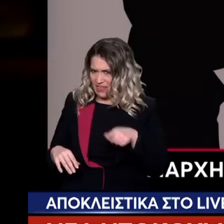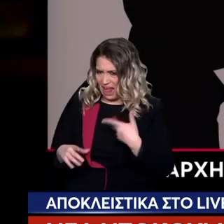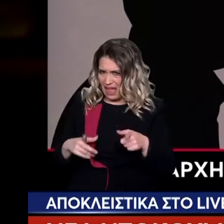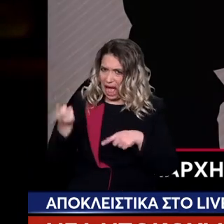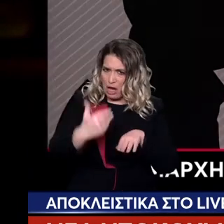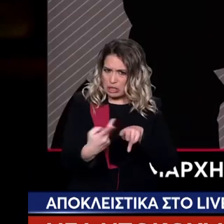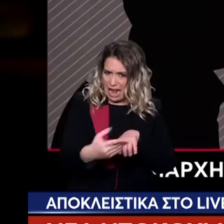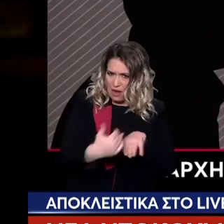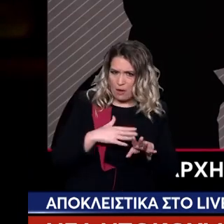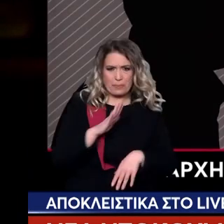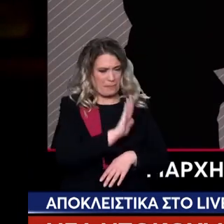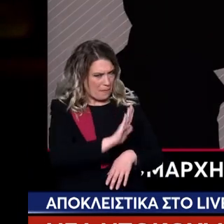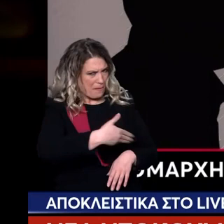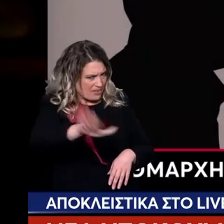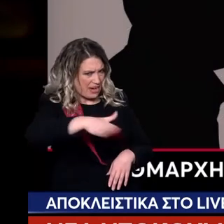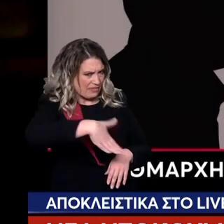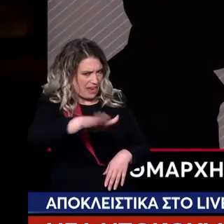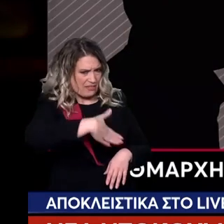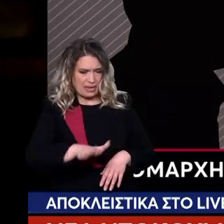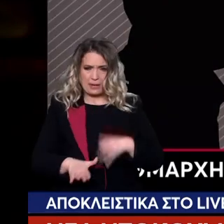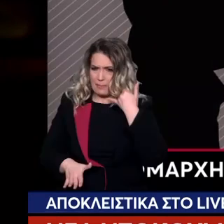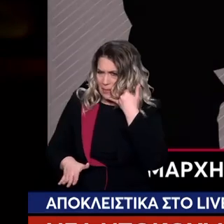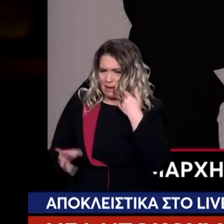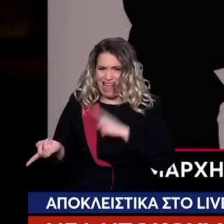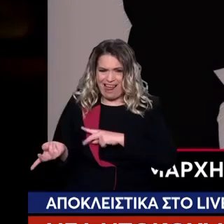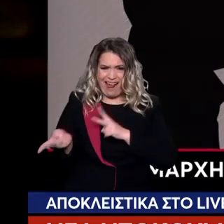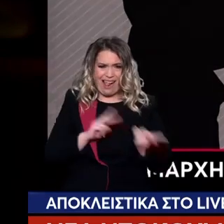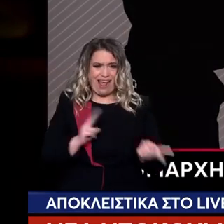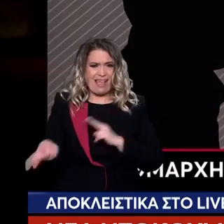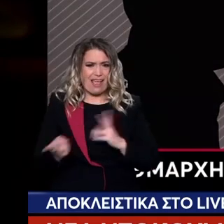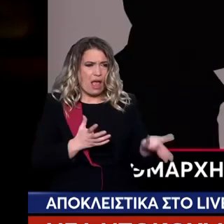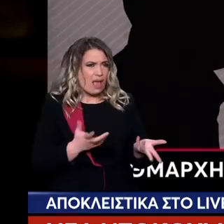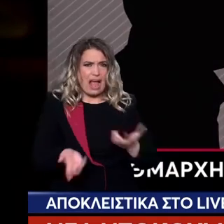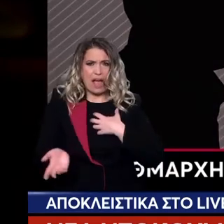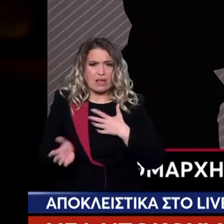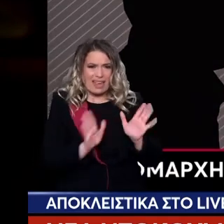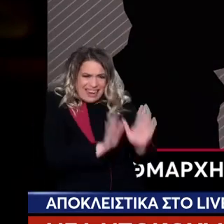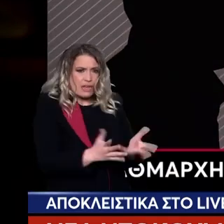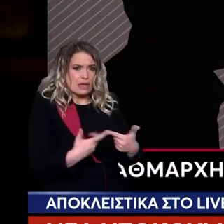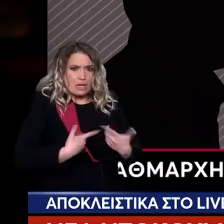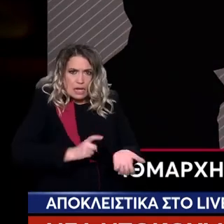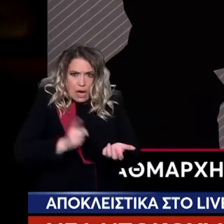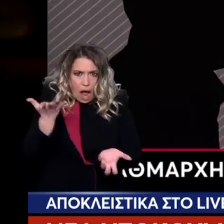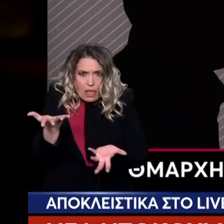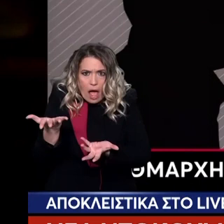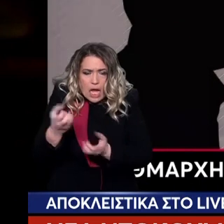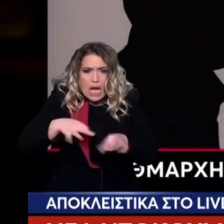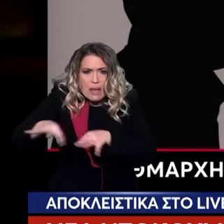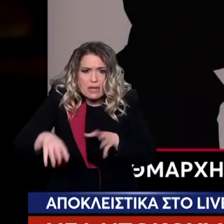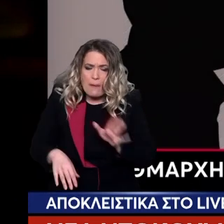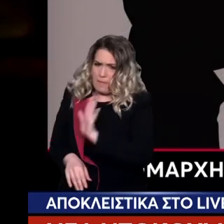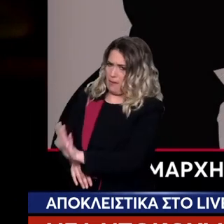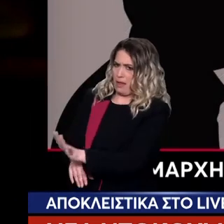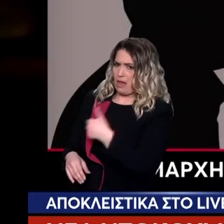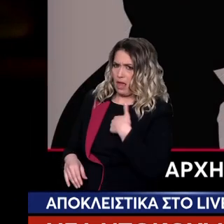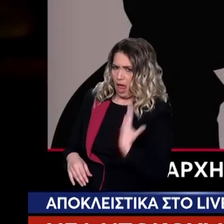ανάπα ι ναι διώξω τώρα είναι έτοιμο περίμενε παντελή περίμενε δε θέλω άγχος δε θ κώστα περνάνε και οι άλλοι ναι πες ποιοι οι άλλοι